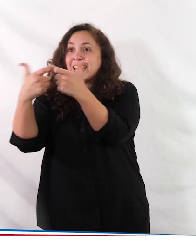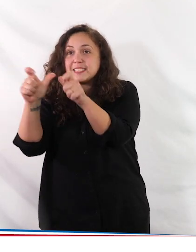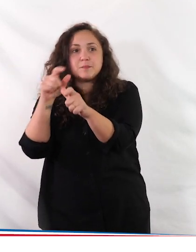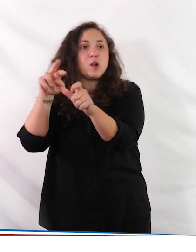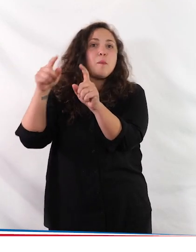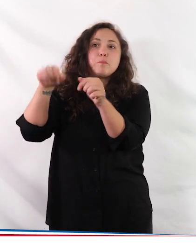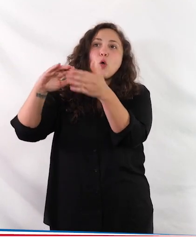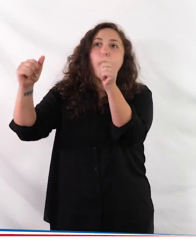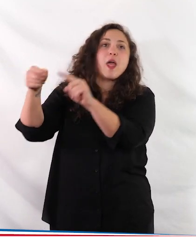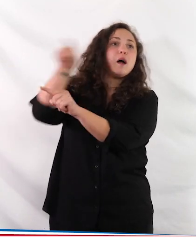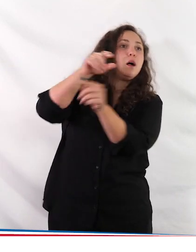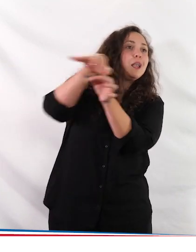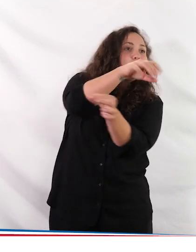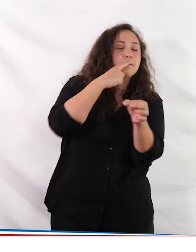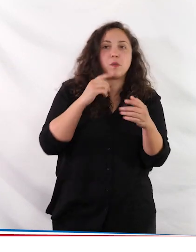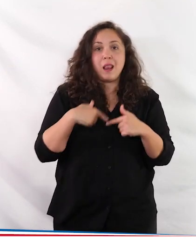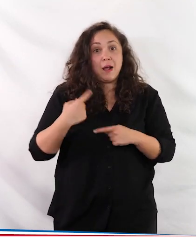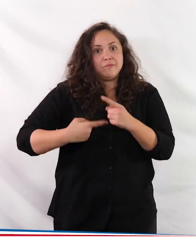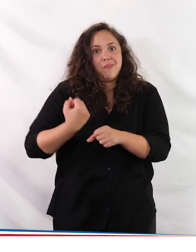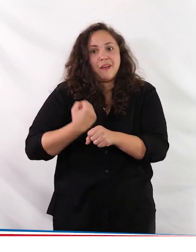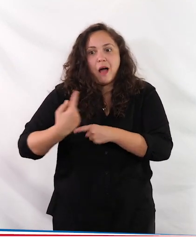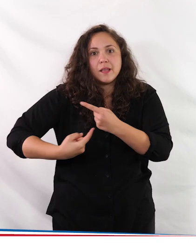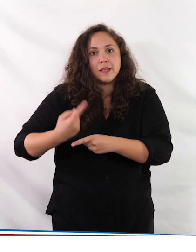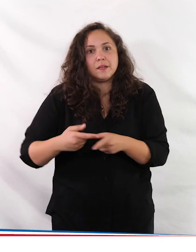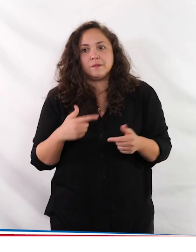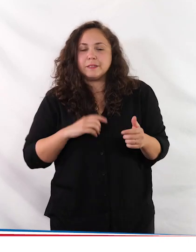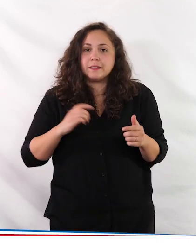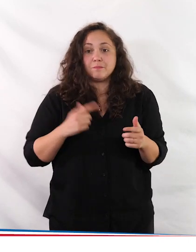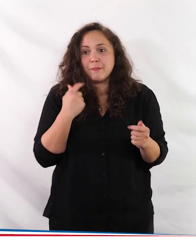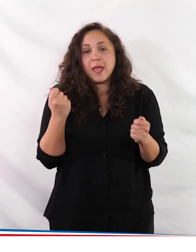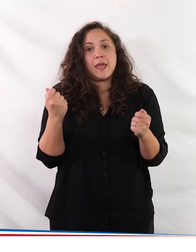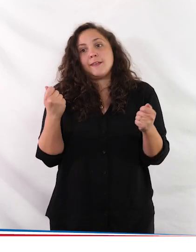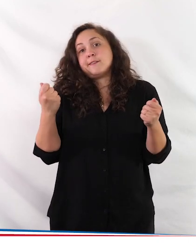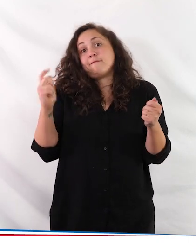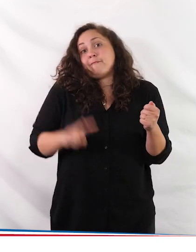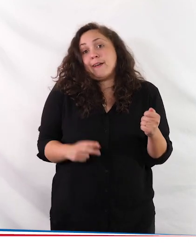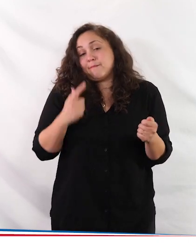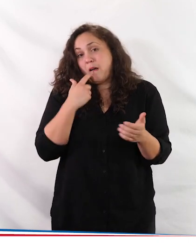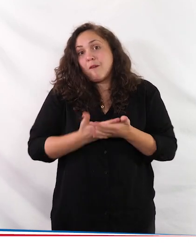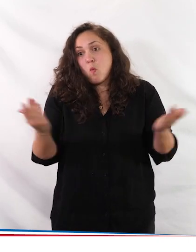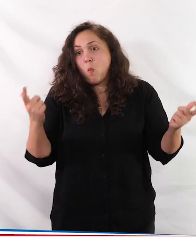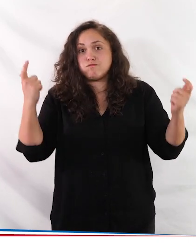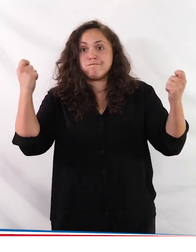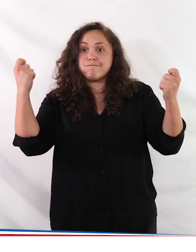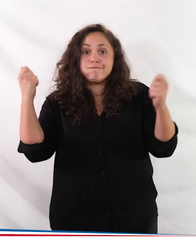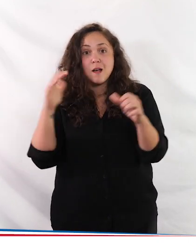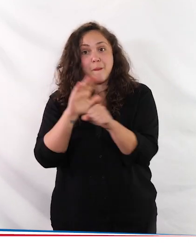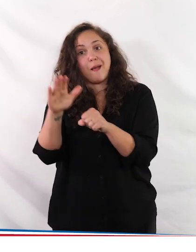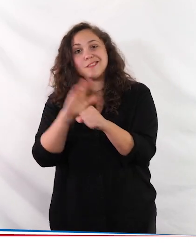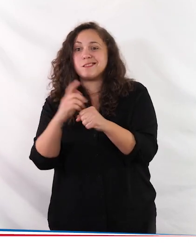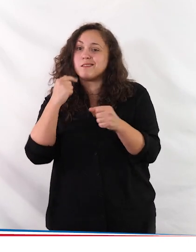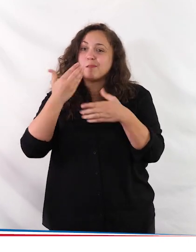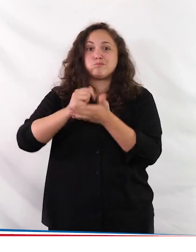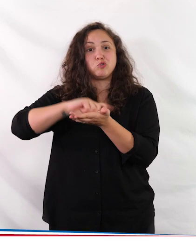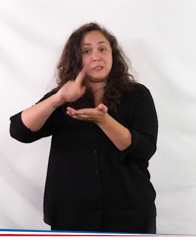connexions possibles pour elle avec cette même accessibilité. Donc on est en train de travailler sur ce schéma. Il n'y a pas suffisamment de moyens qui sont mis sur la